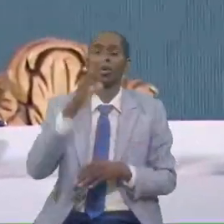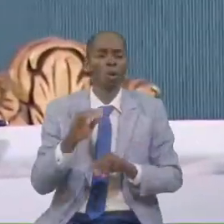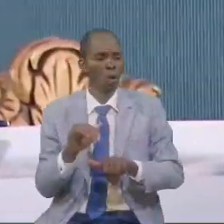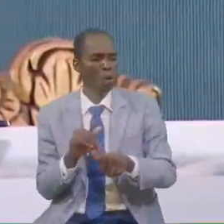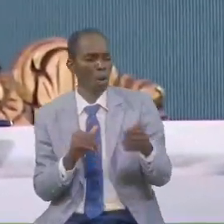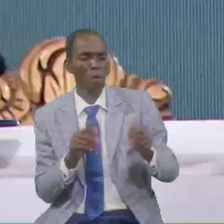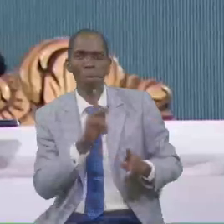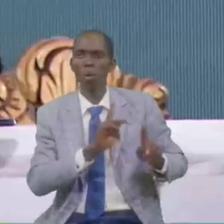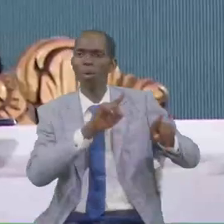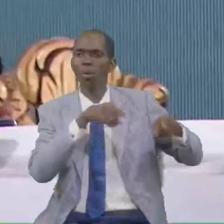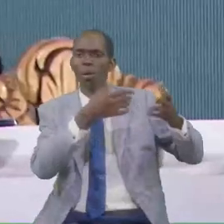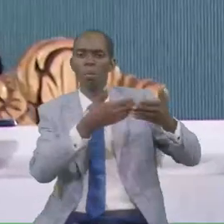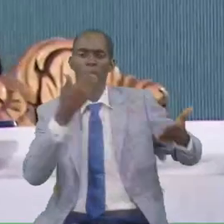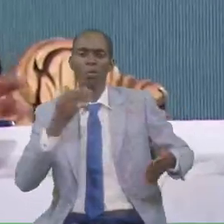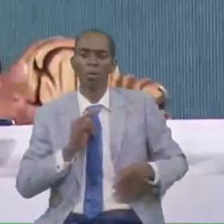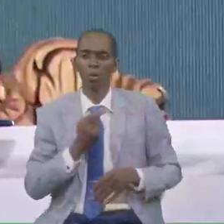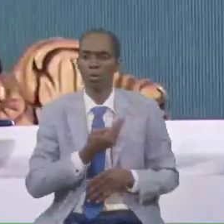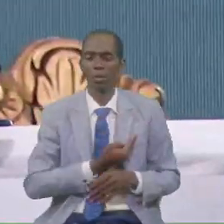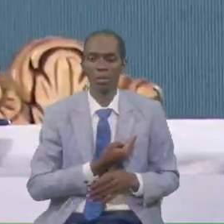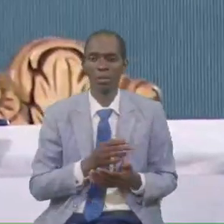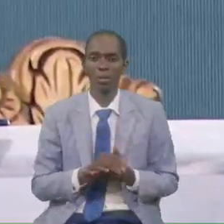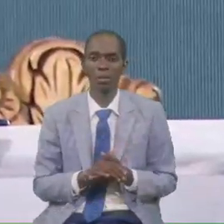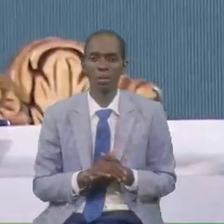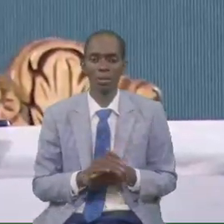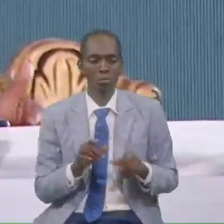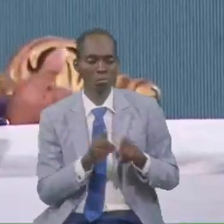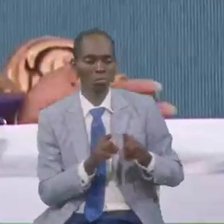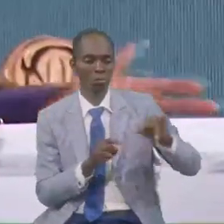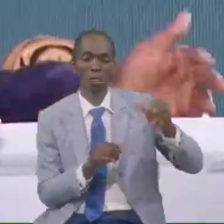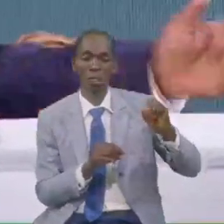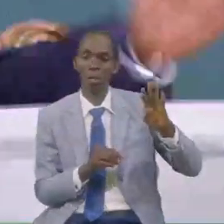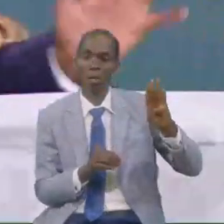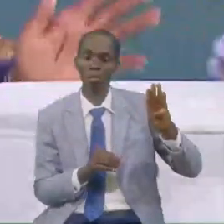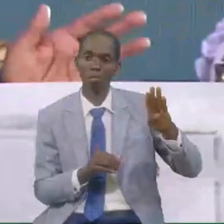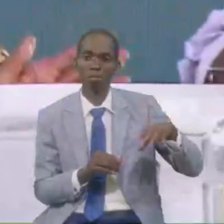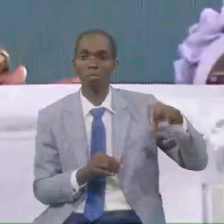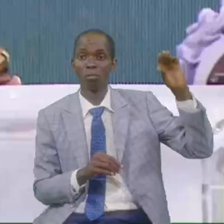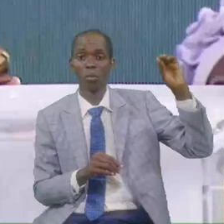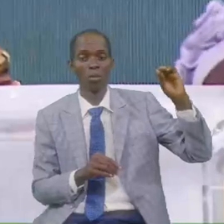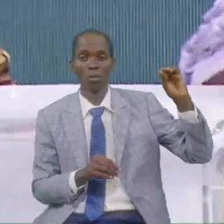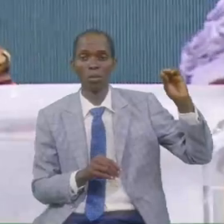Dieu merci, les autres nous ont dévancés, comme Jacob.